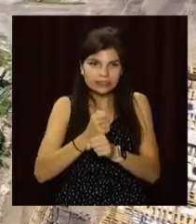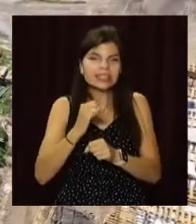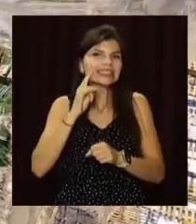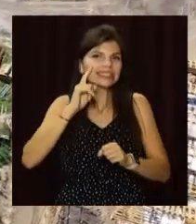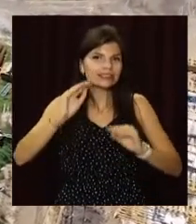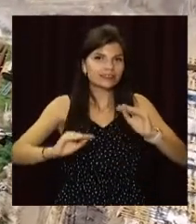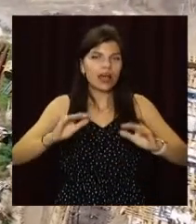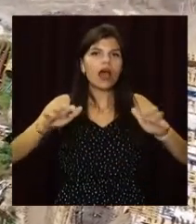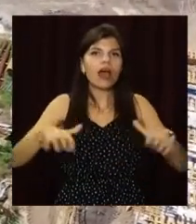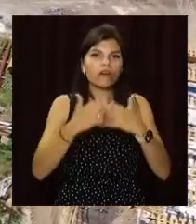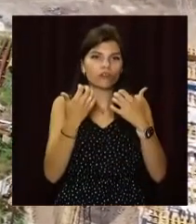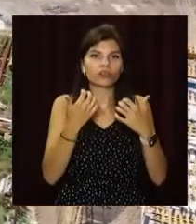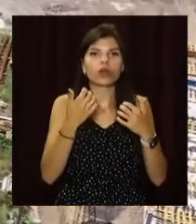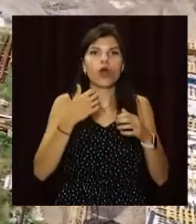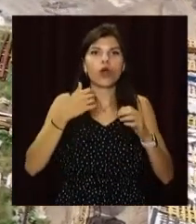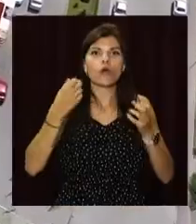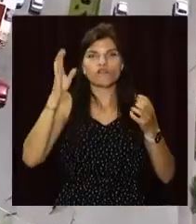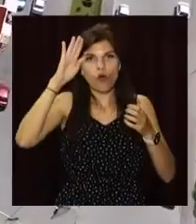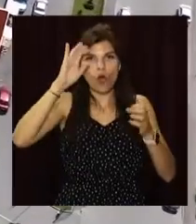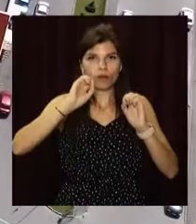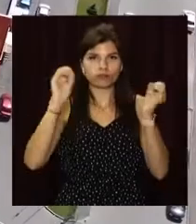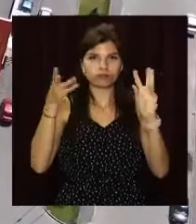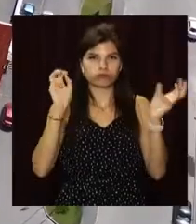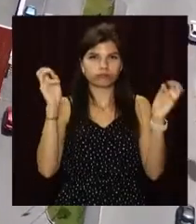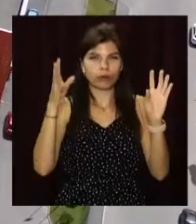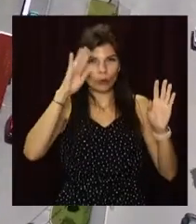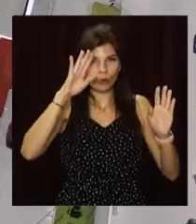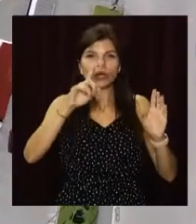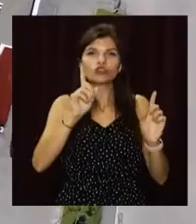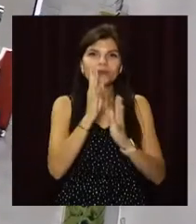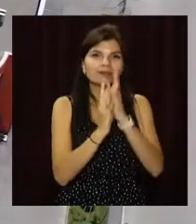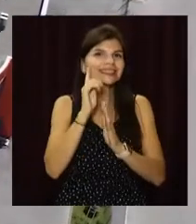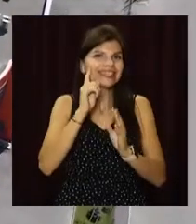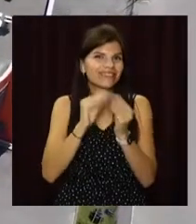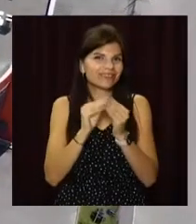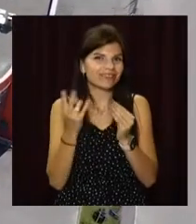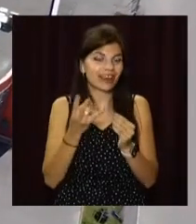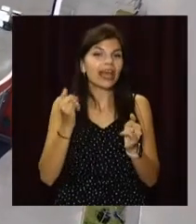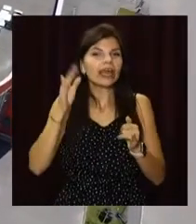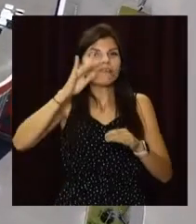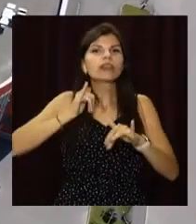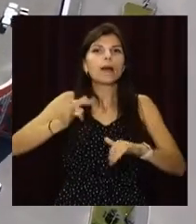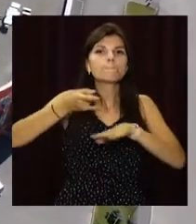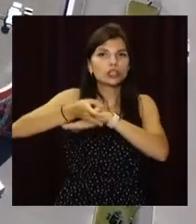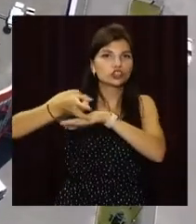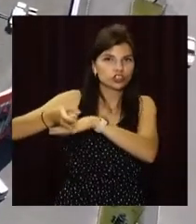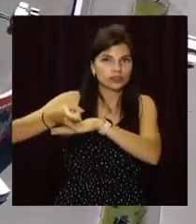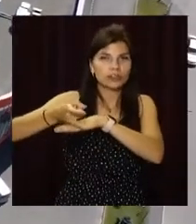озеленять і встановлять автоматичну систему поливу. Облаштують також парковку для авто. Яна Стриж, Open News, телеканал